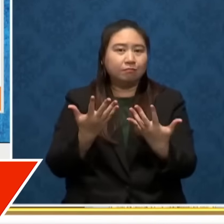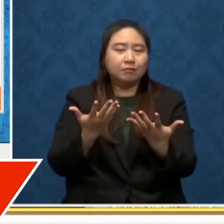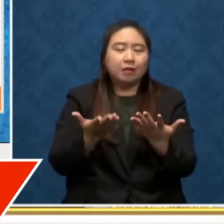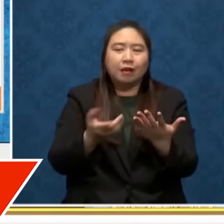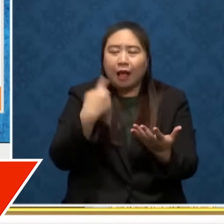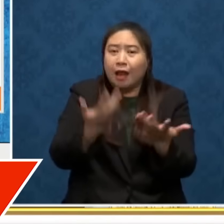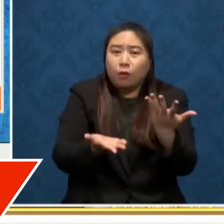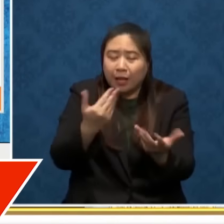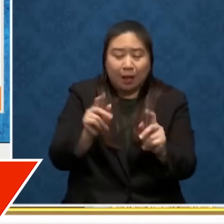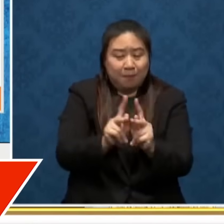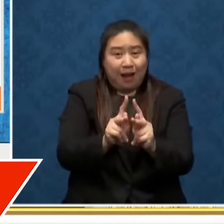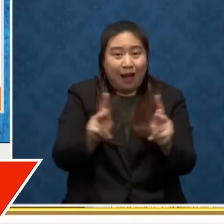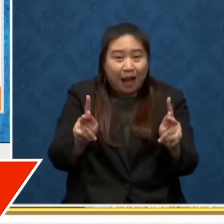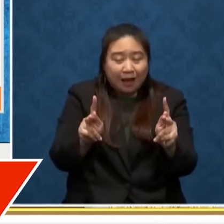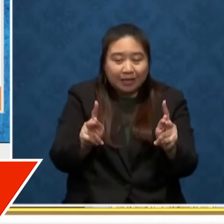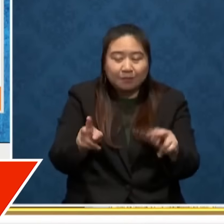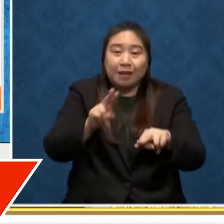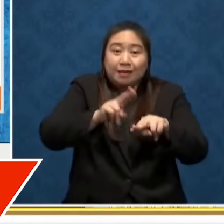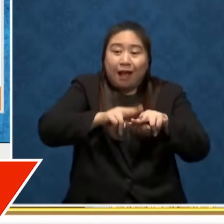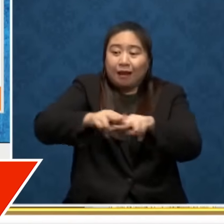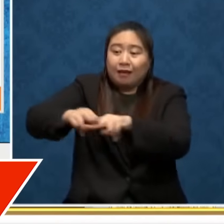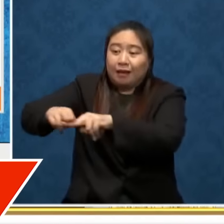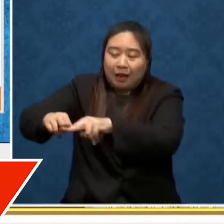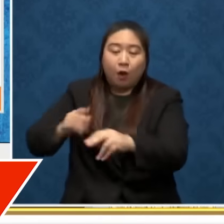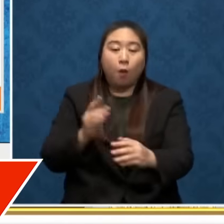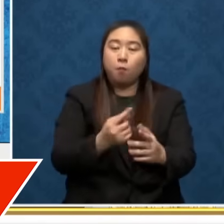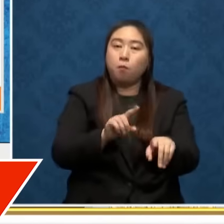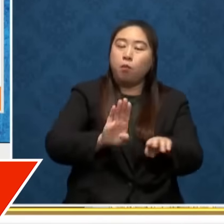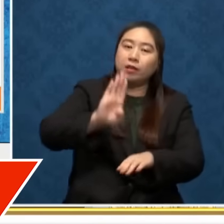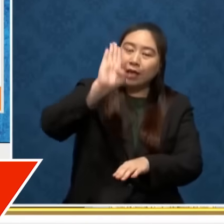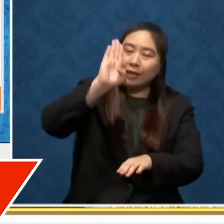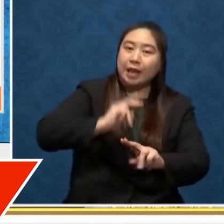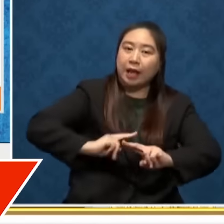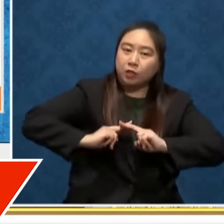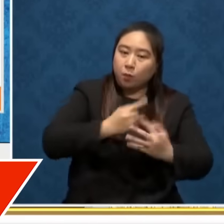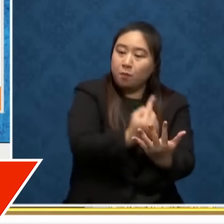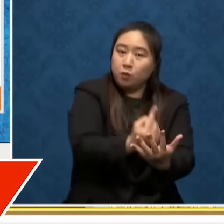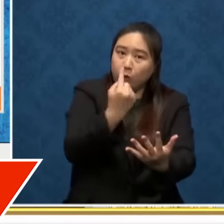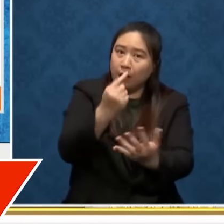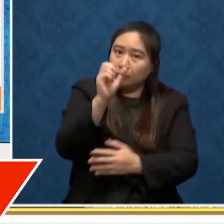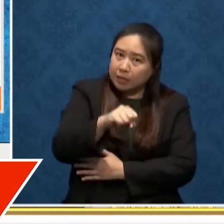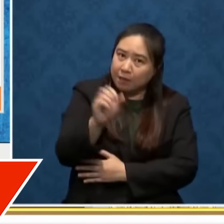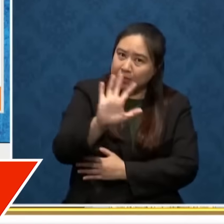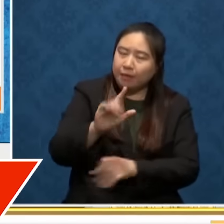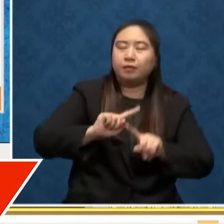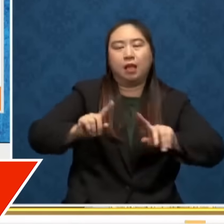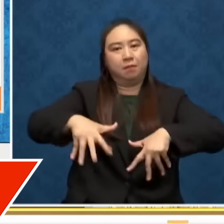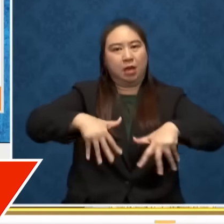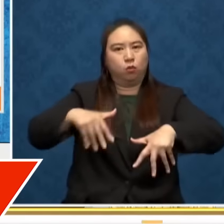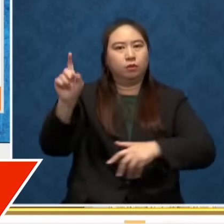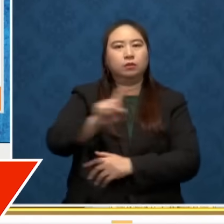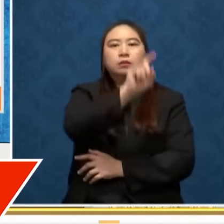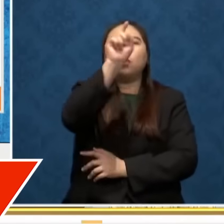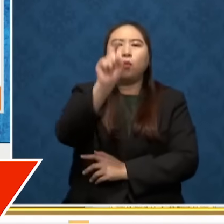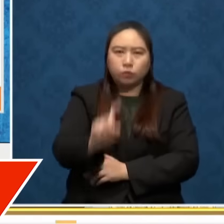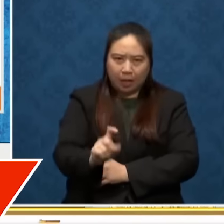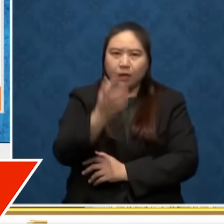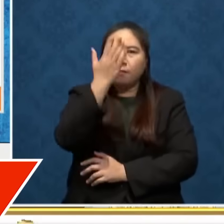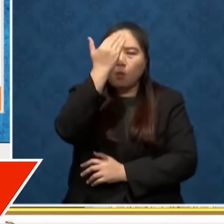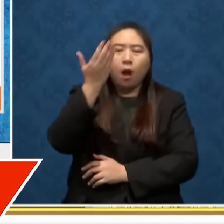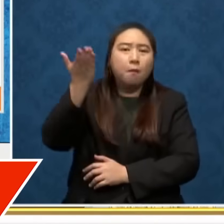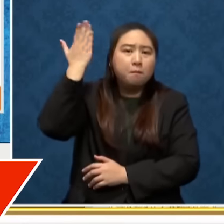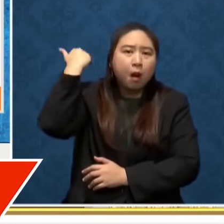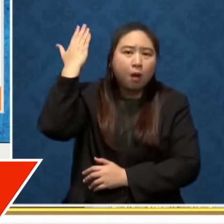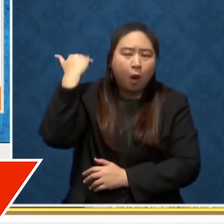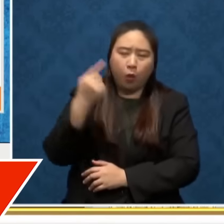หรือว่ากรรมการที่ไปนั่งอยู่เป็นตัวแทนของเอกชนรายไหนหรือเปล่าผมไม่กล้านะครับแต่ประชาชนก็เคลือบแคลงใจเพราะตลอดเวลาที่ผ่านมาไม่